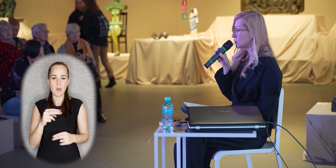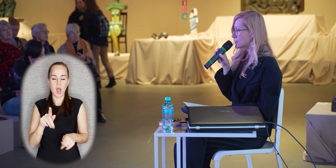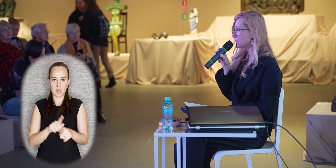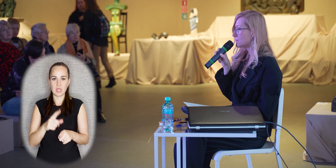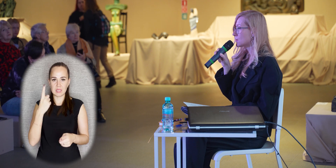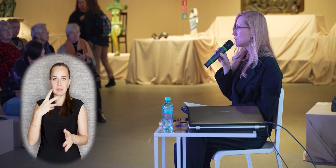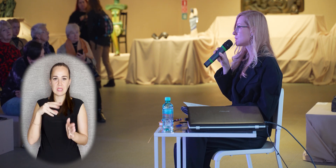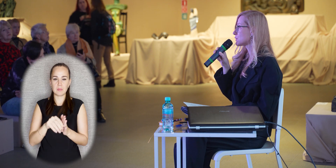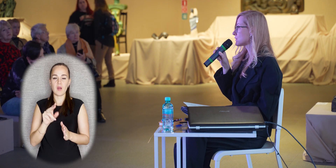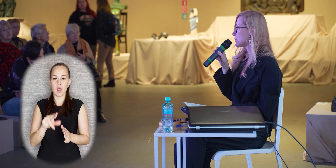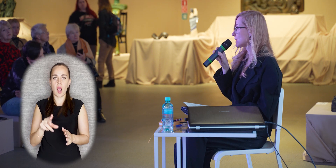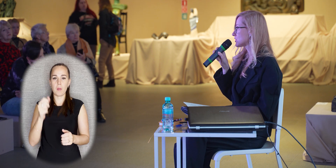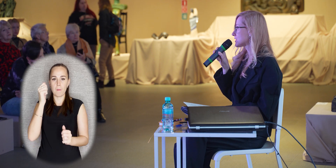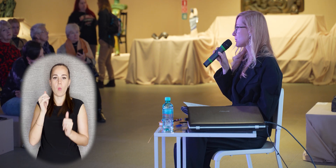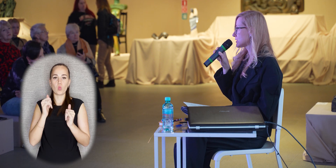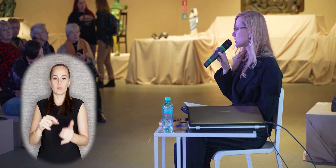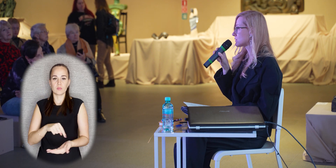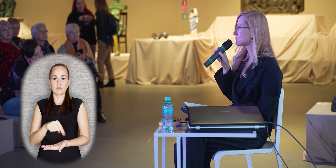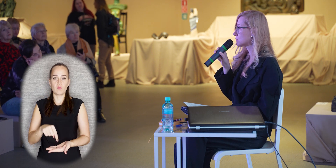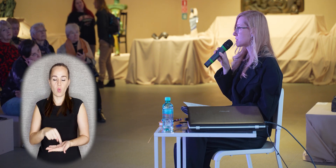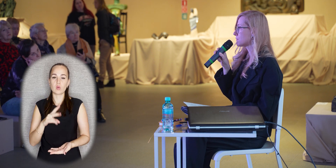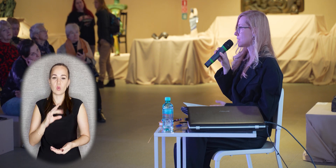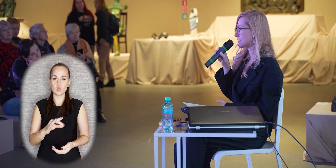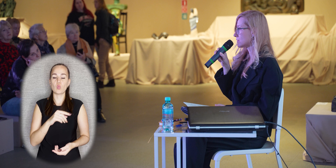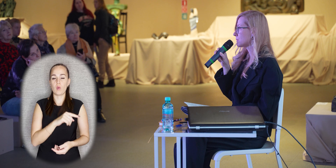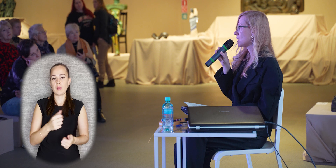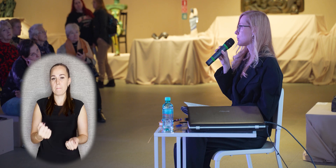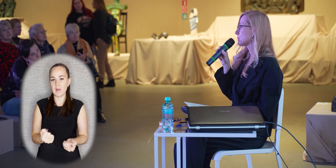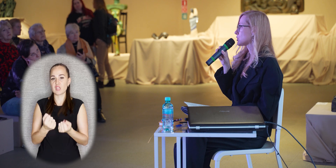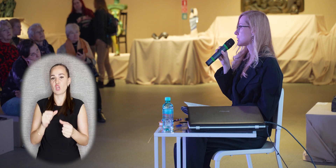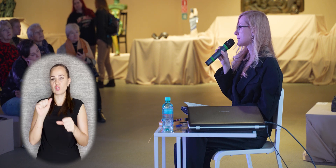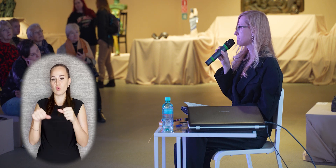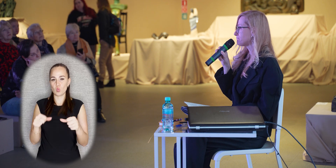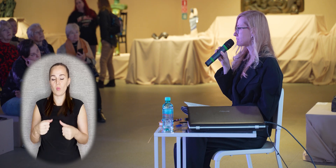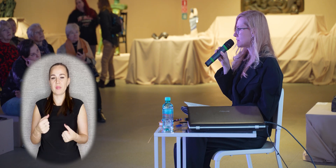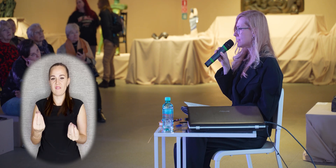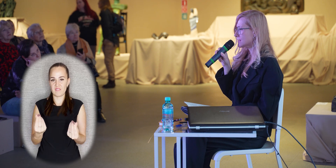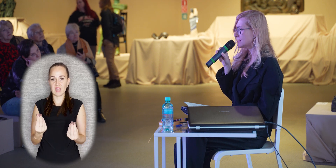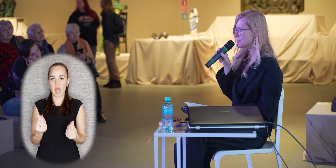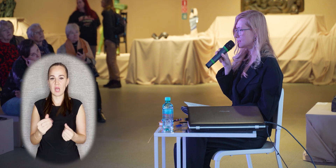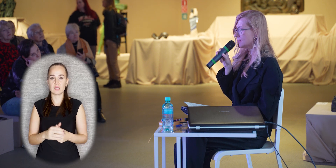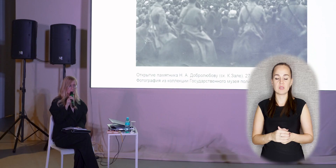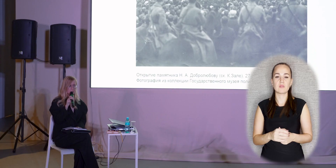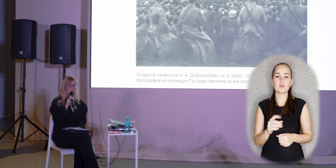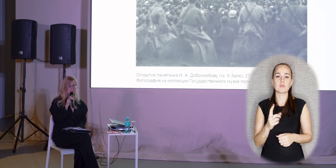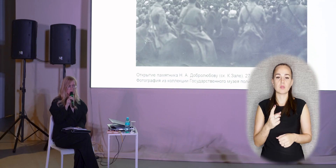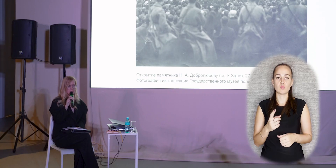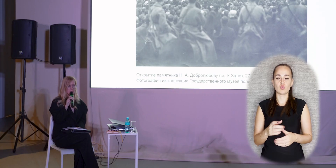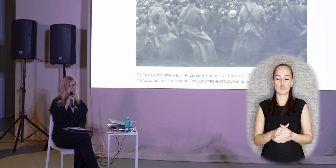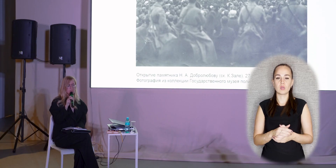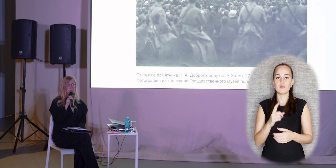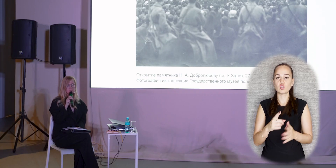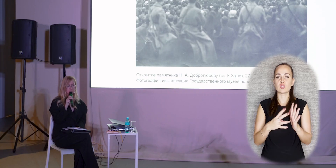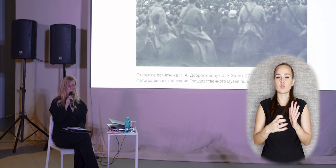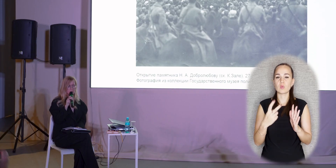монументы в городе, но и в то же время отчасти поддерживает скульпторов финансово, потому что сохранилась докладная записка